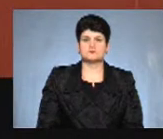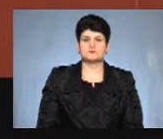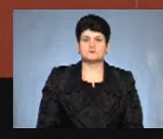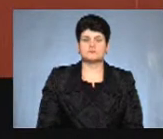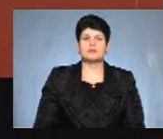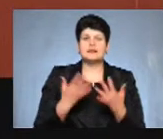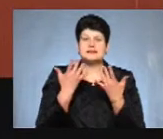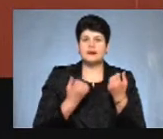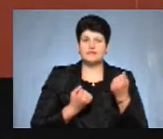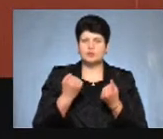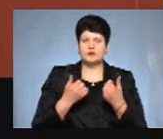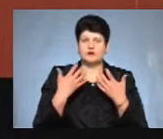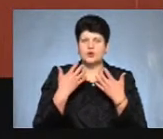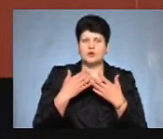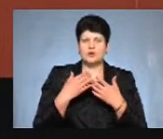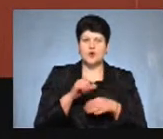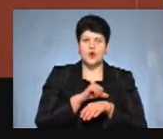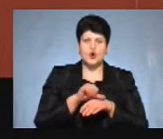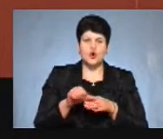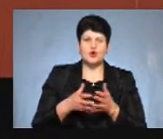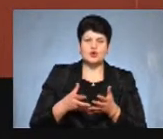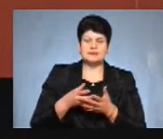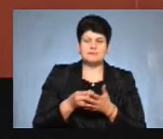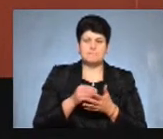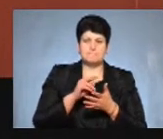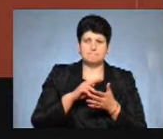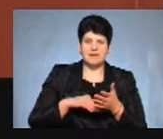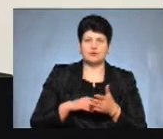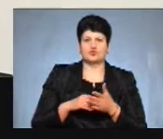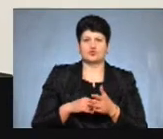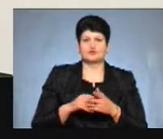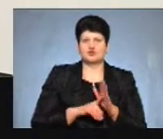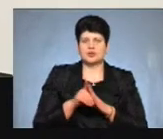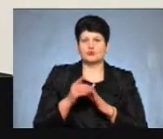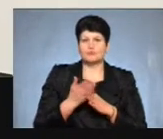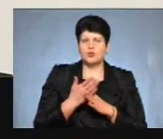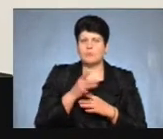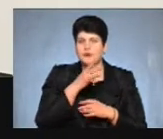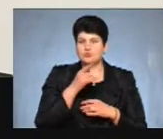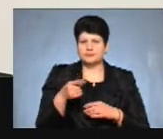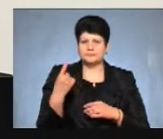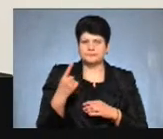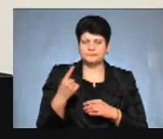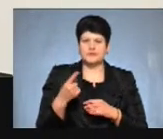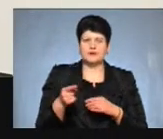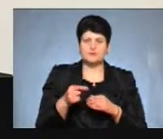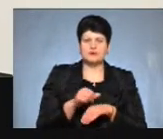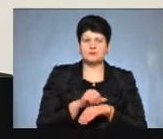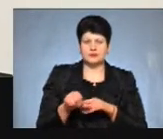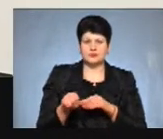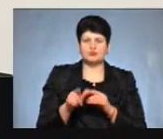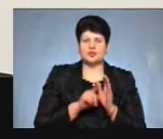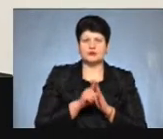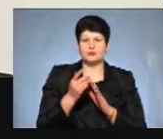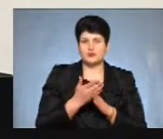Скільки автомобілів розмитнено з початку пільгового періоду на Тернопільщині? Тернопільської митниці ДФС з початку пільгового періоду